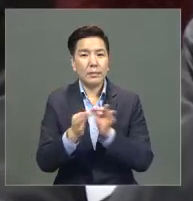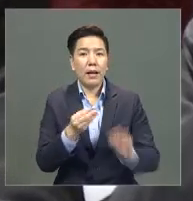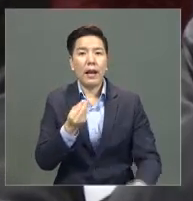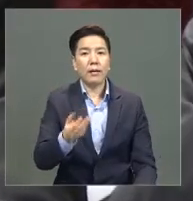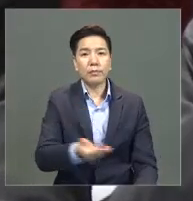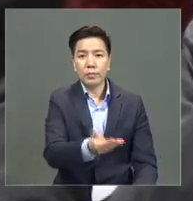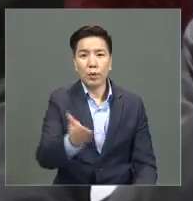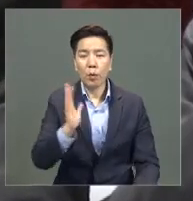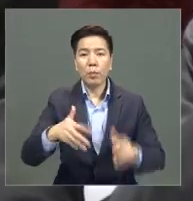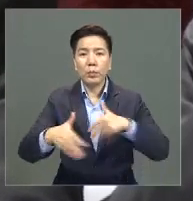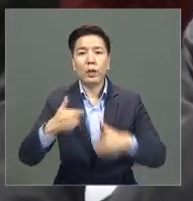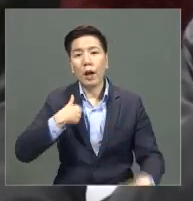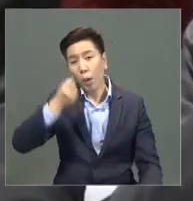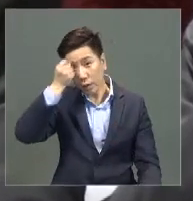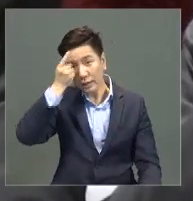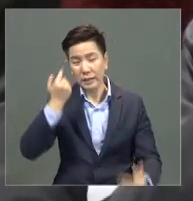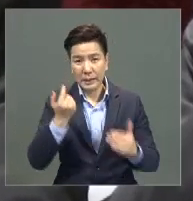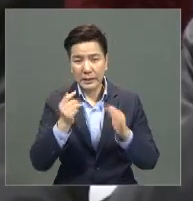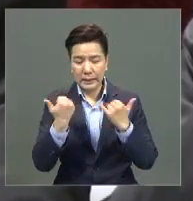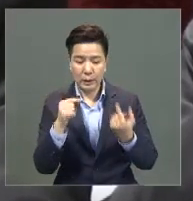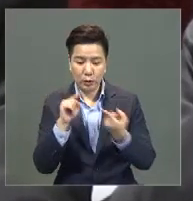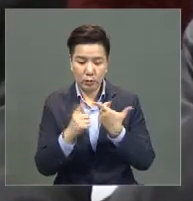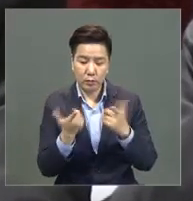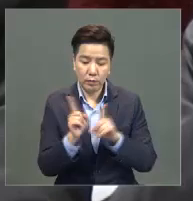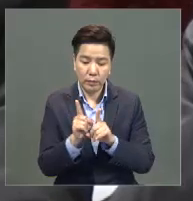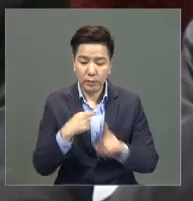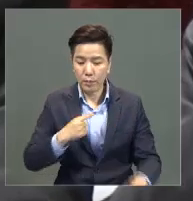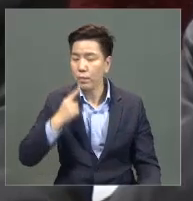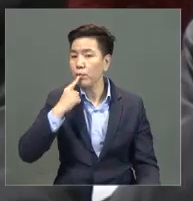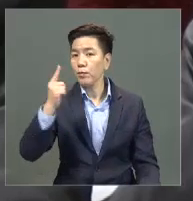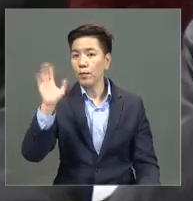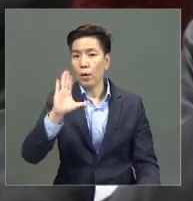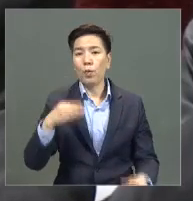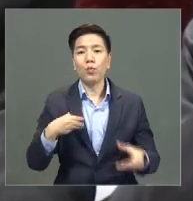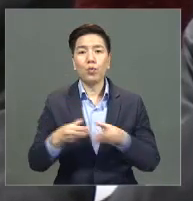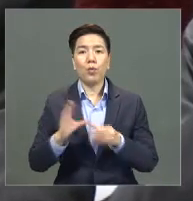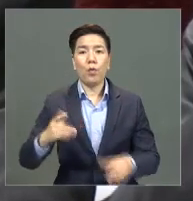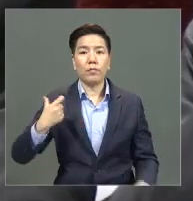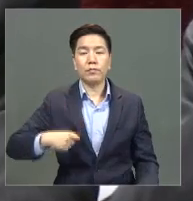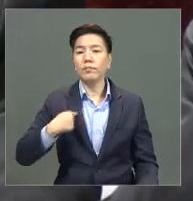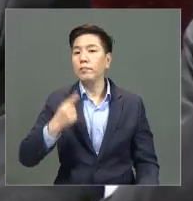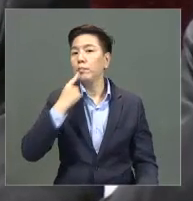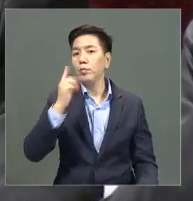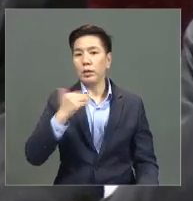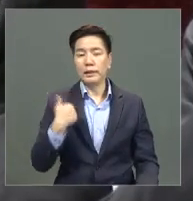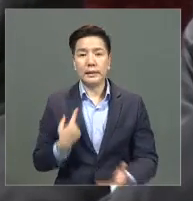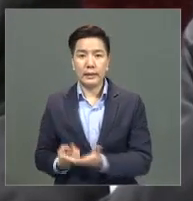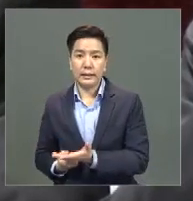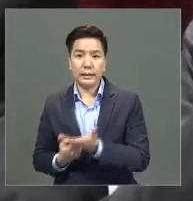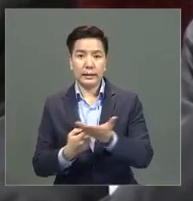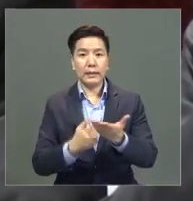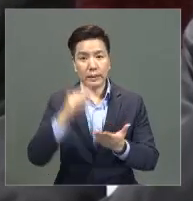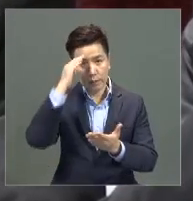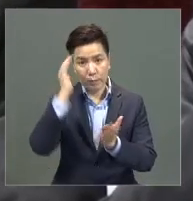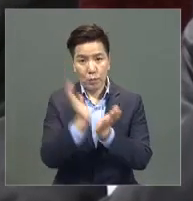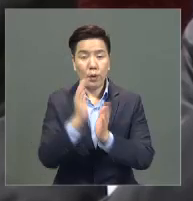อสารไปยังพี่น้องประชาชนอย่างนี้นะครับการสั่งไม่ฟ้องของพนักงานอัยการเมื่อเสนอไปยังผู้บัญชาการตำ